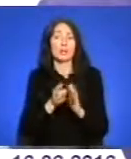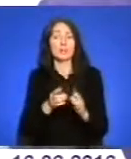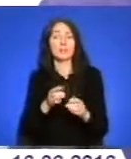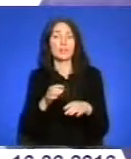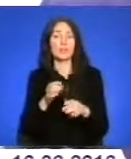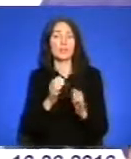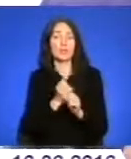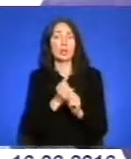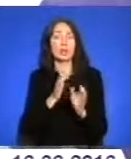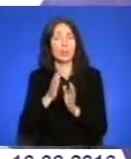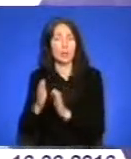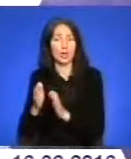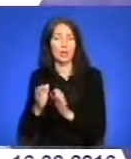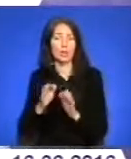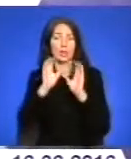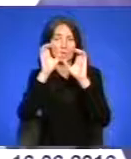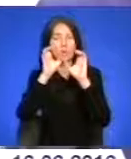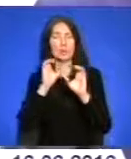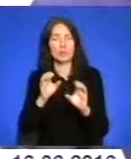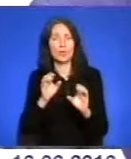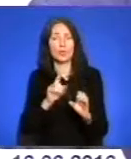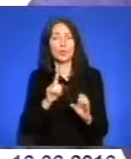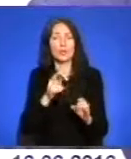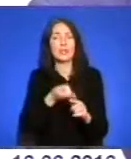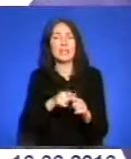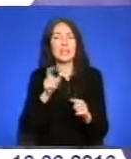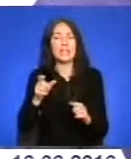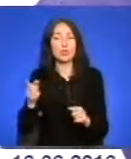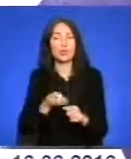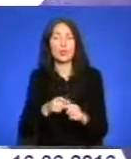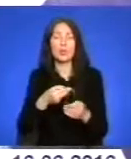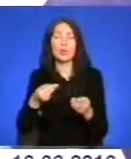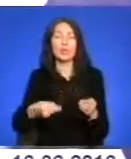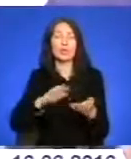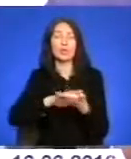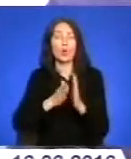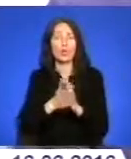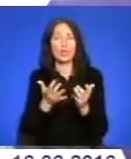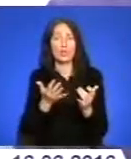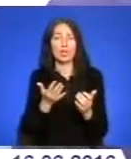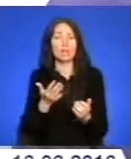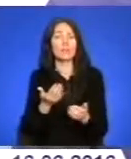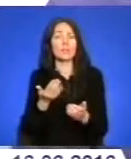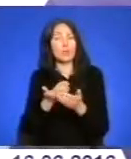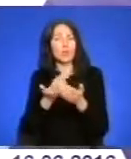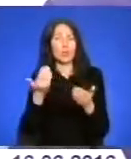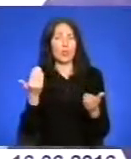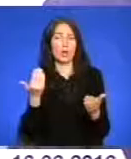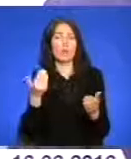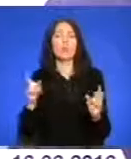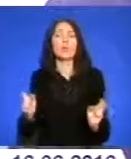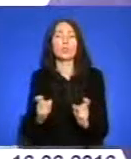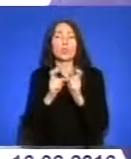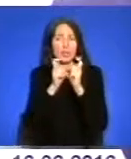в якийсь законодавчий рівень, і щоб ті люди, які підписували договір ще далеко до